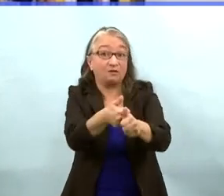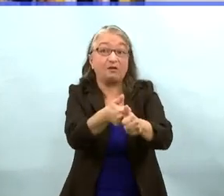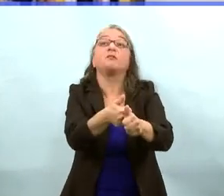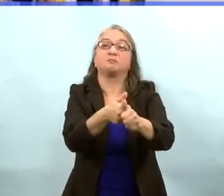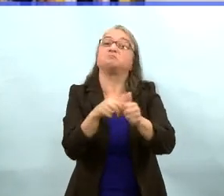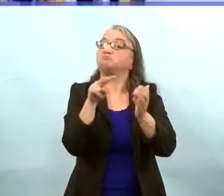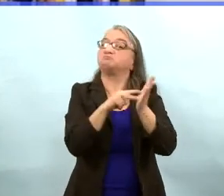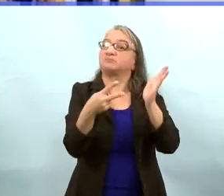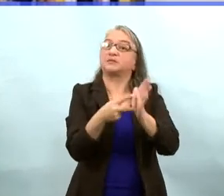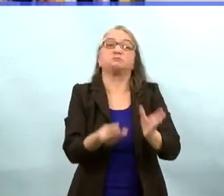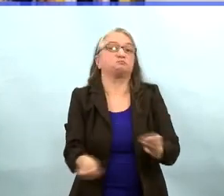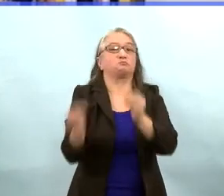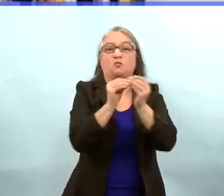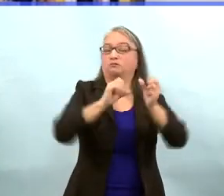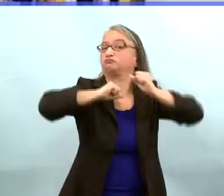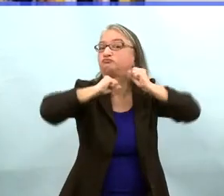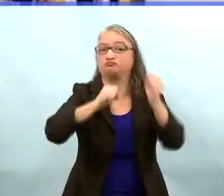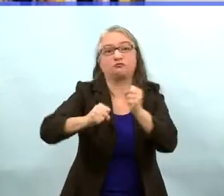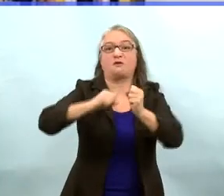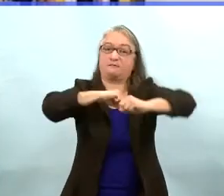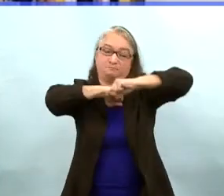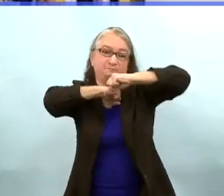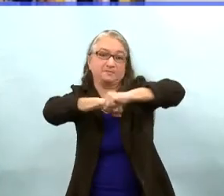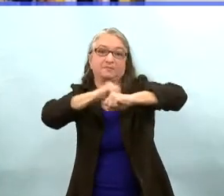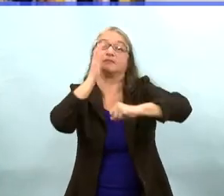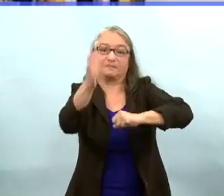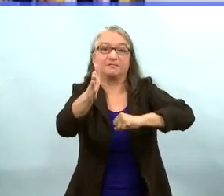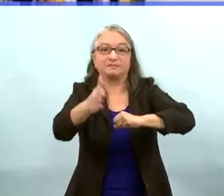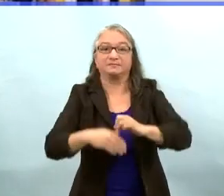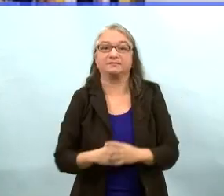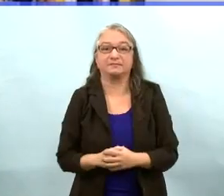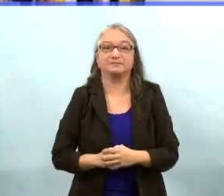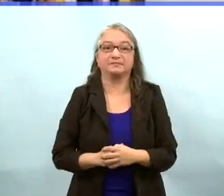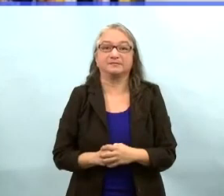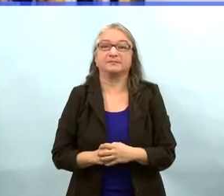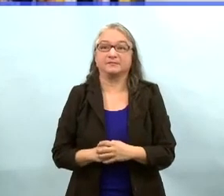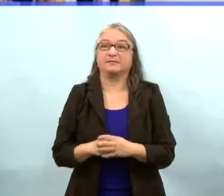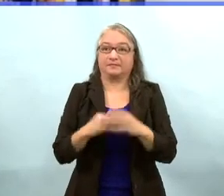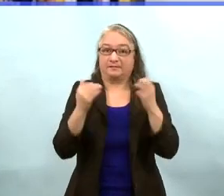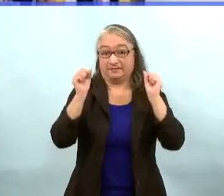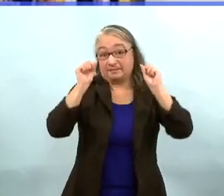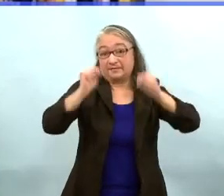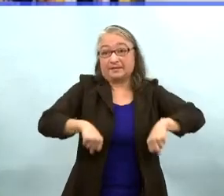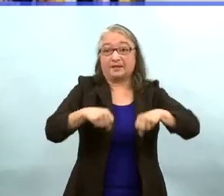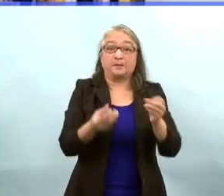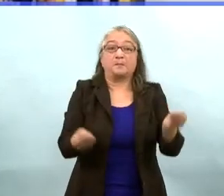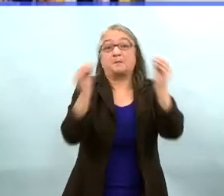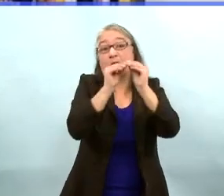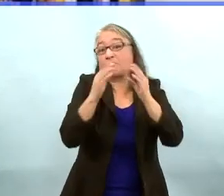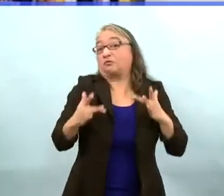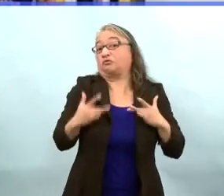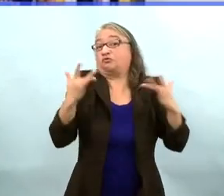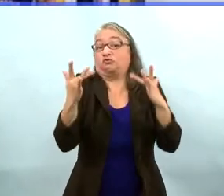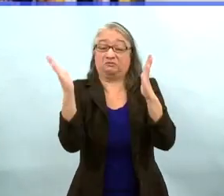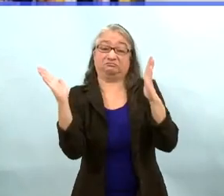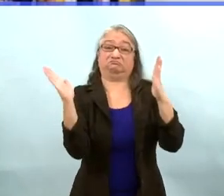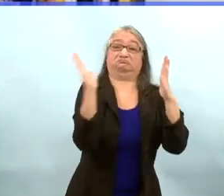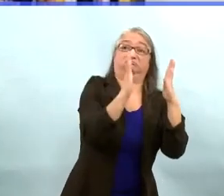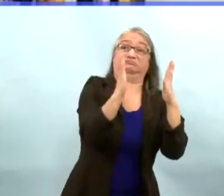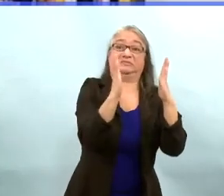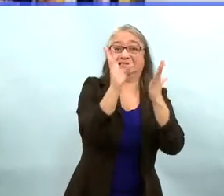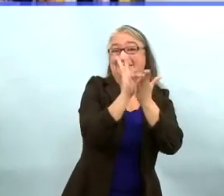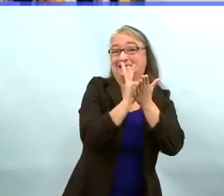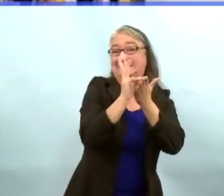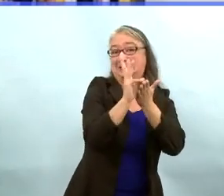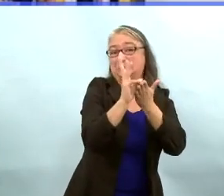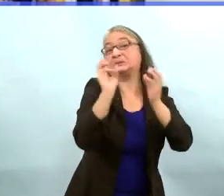situations, on pourrait donner les doses de manière plus rapprochée une fois qu'on aura discuté les risques et les avantages avec le fournisseur de soins de